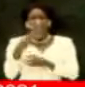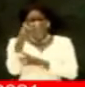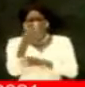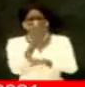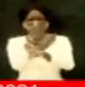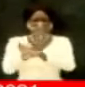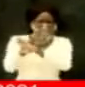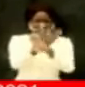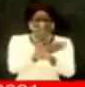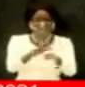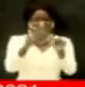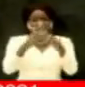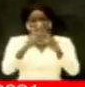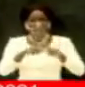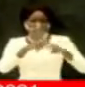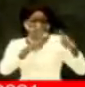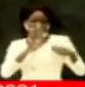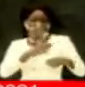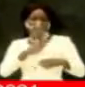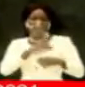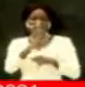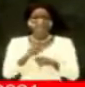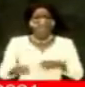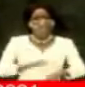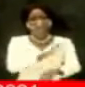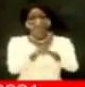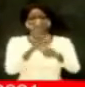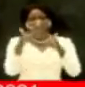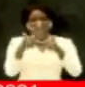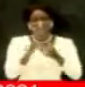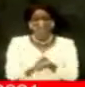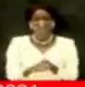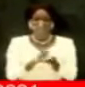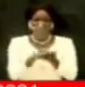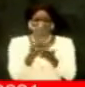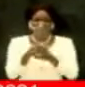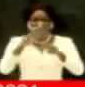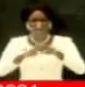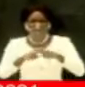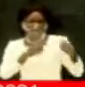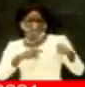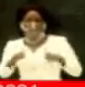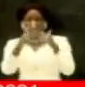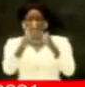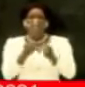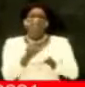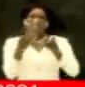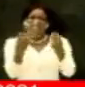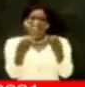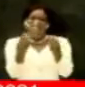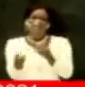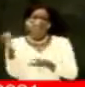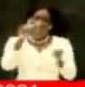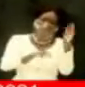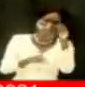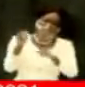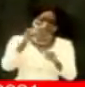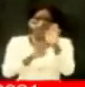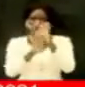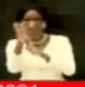tini moyo wathanzi tikatero mwina tikhozaso kupanga contribute kuzitukukuzosiyana siyana dziko muno phunsaso